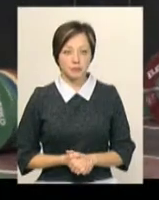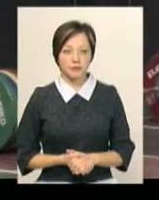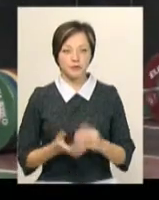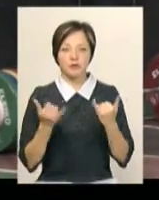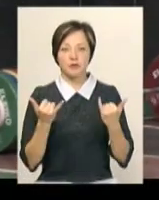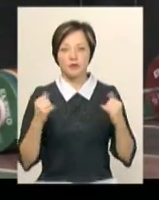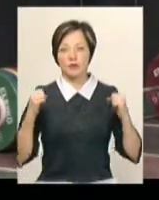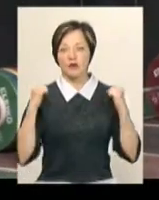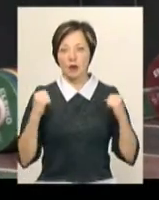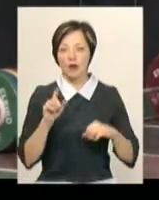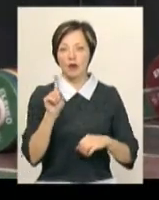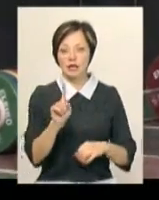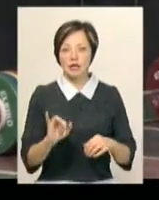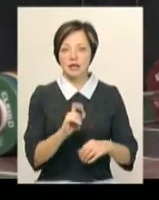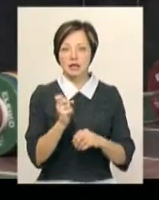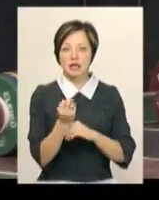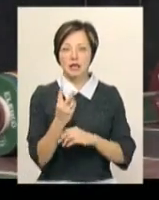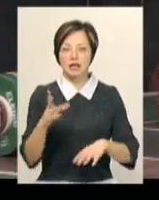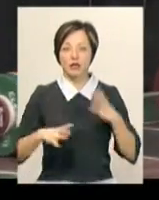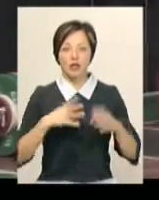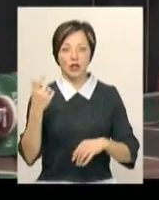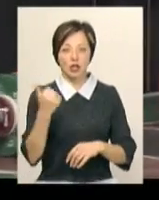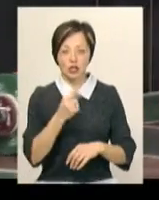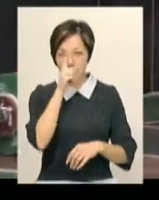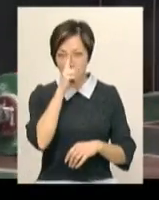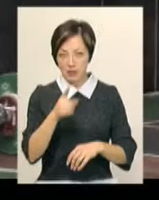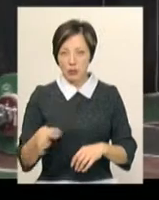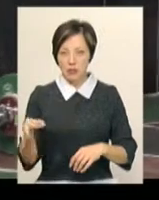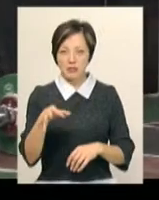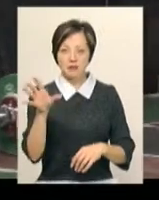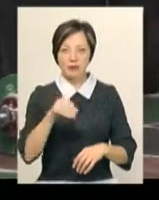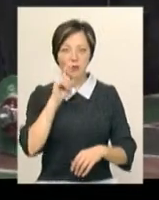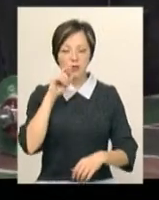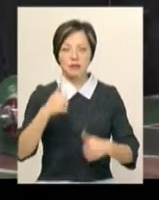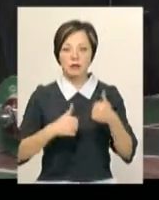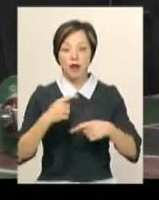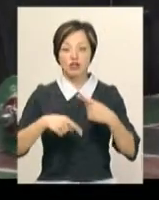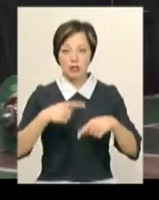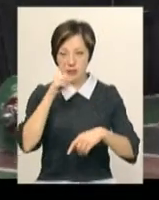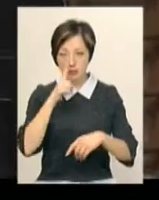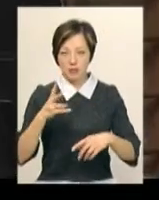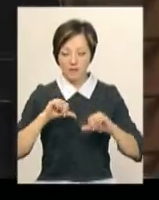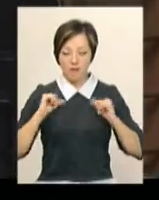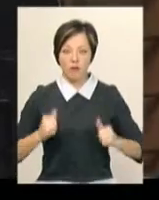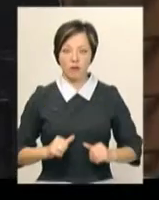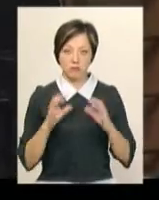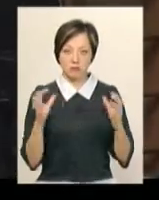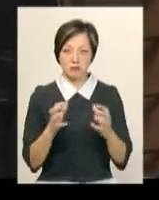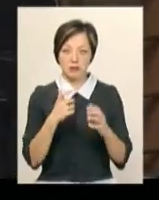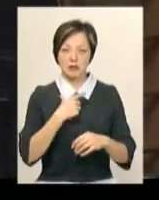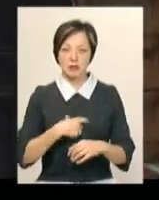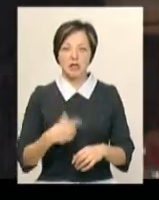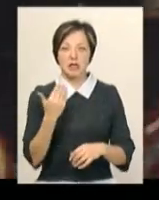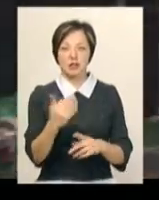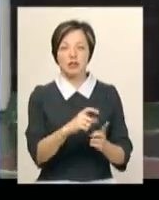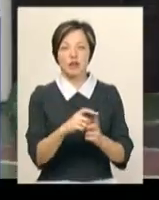Сьогодні спортсменів одне з 12 тренувань на тиждень. За місяць обласні всеукраїнські змагання і треба тримати себе в формі, каже Ангеліна Ломачинська. За